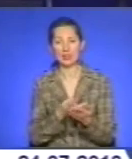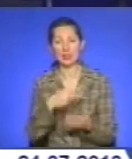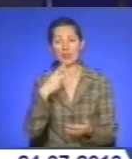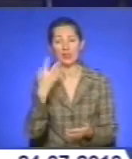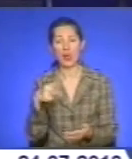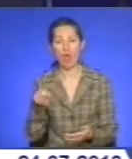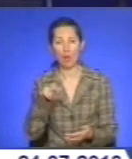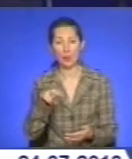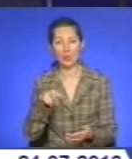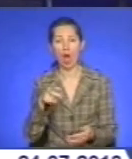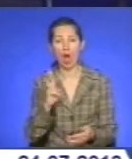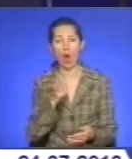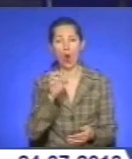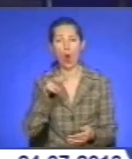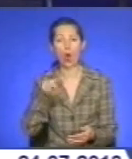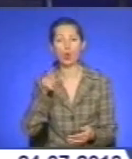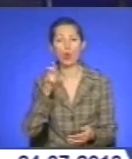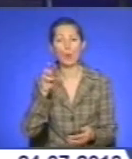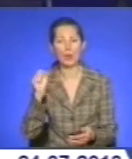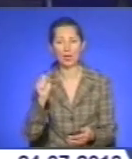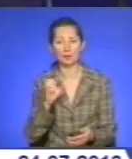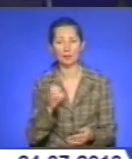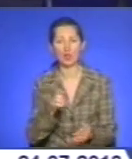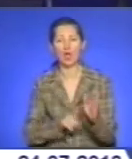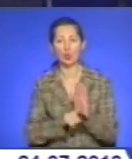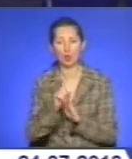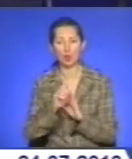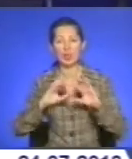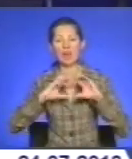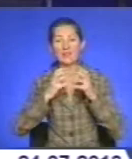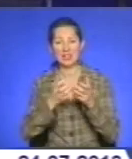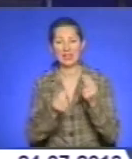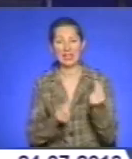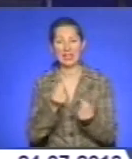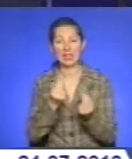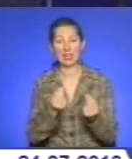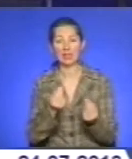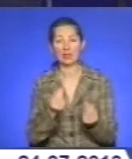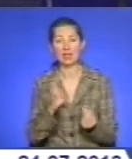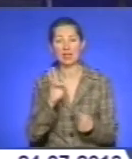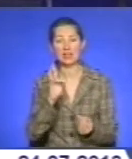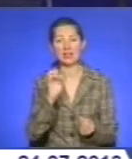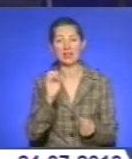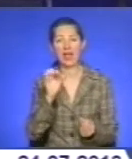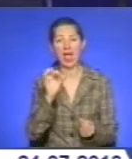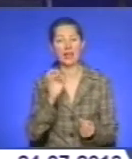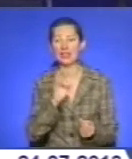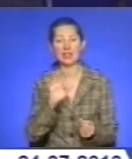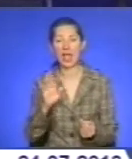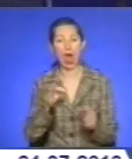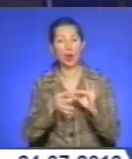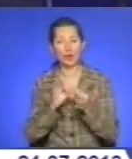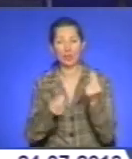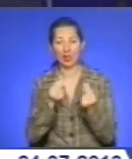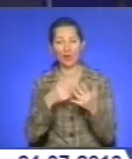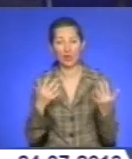25 липня в колумбійському місті Сантьяго-де-Калі розпочнуться Всесвітні ігри з неолімпійських видів спорту.